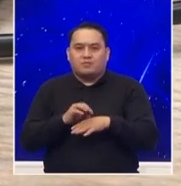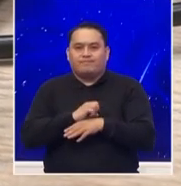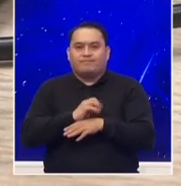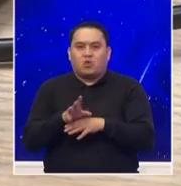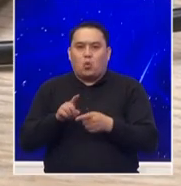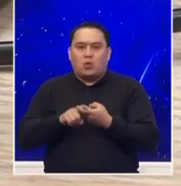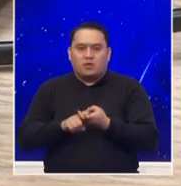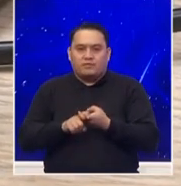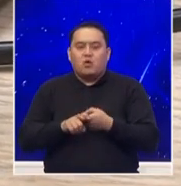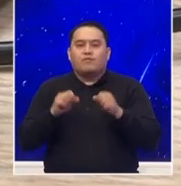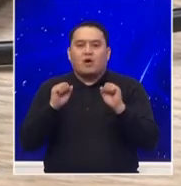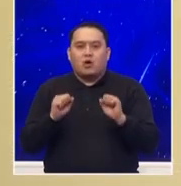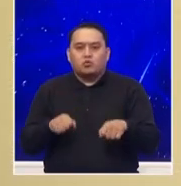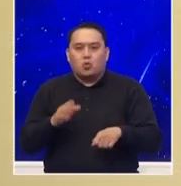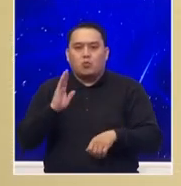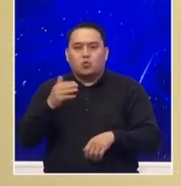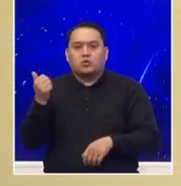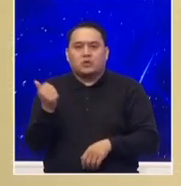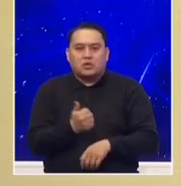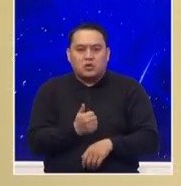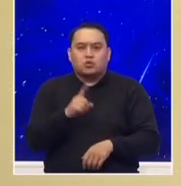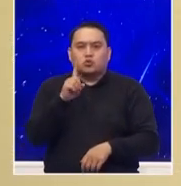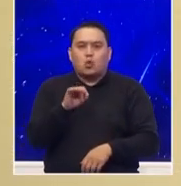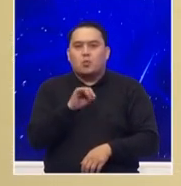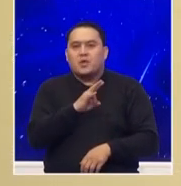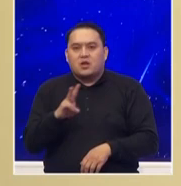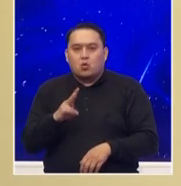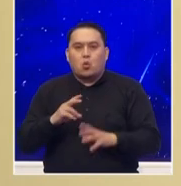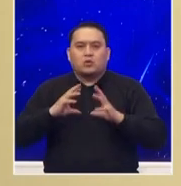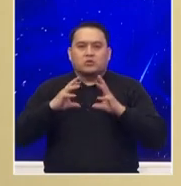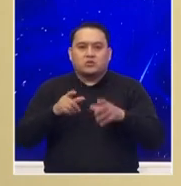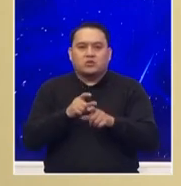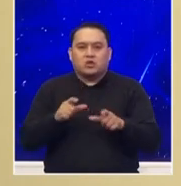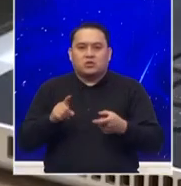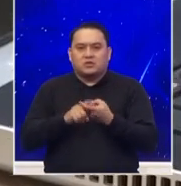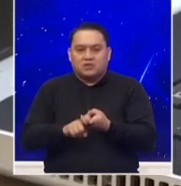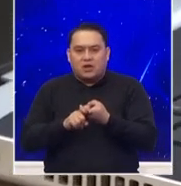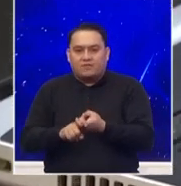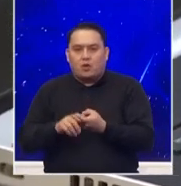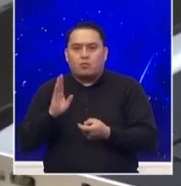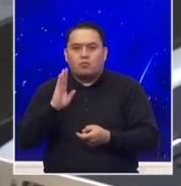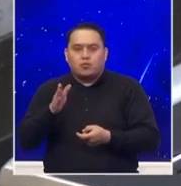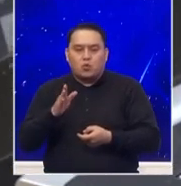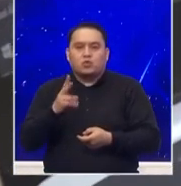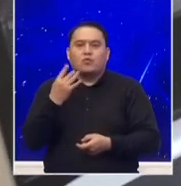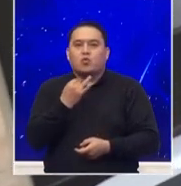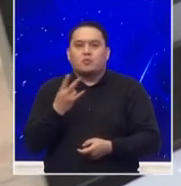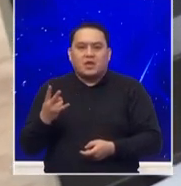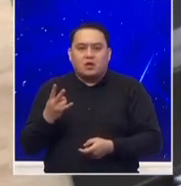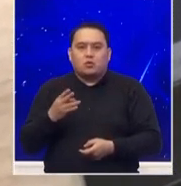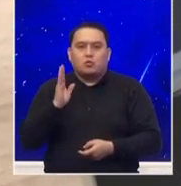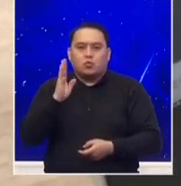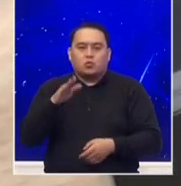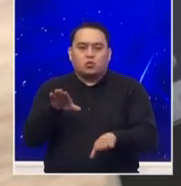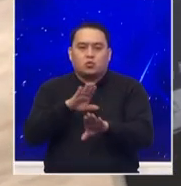коронавирусом. Такими темпами в ближайшую неделю почти 100 миллионов жителей планеты будут заражены, из которых порядка 2 миллионов